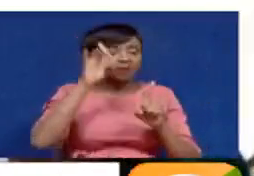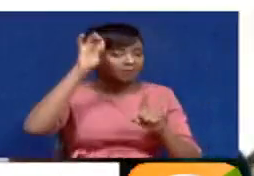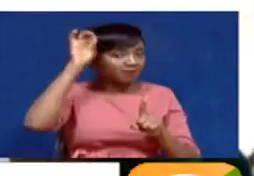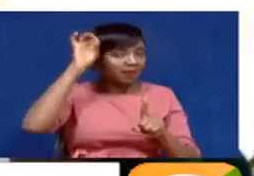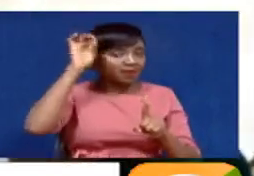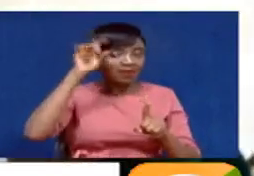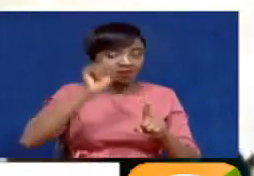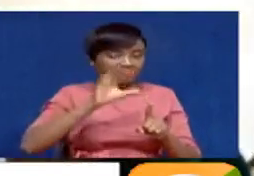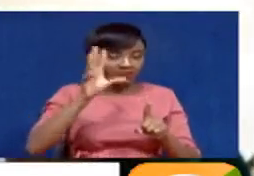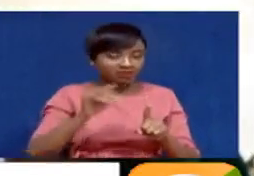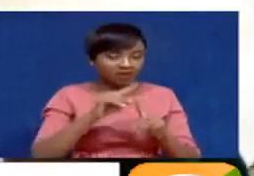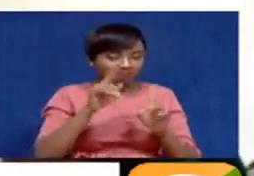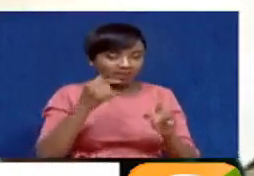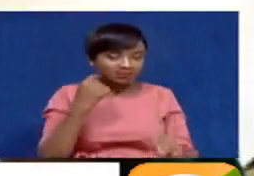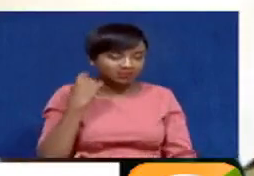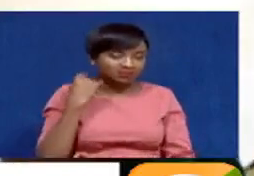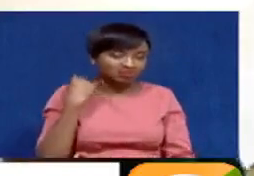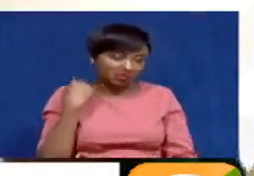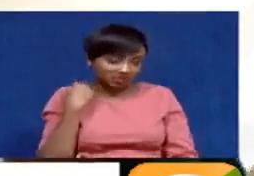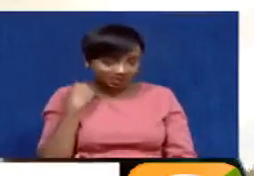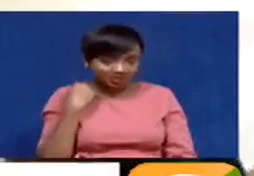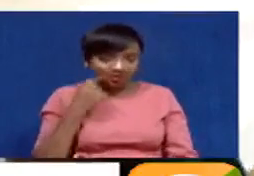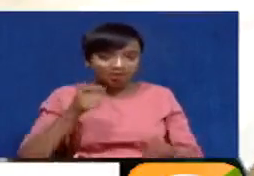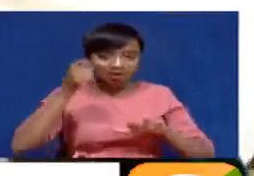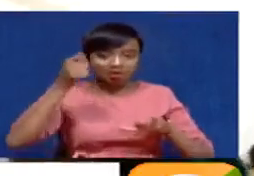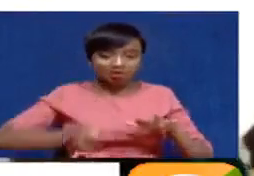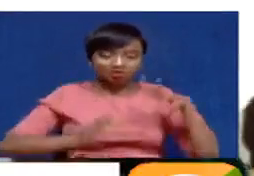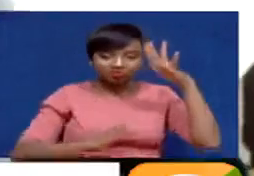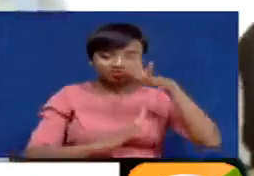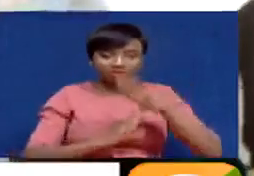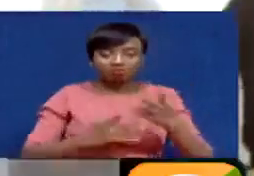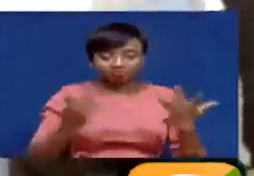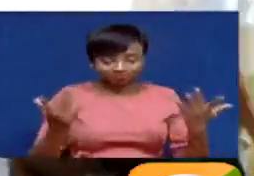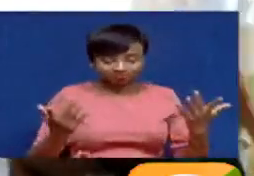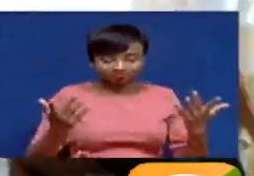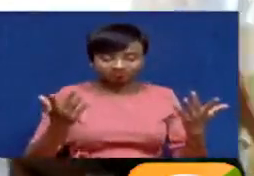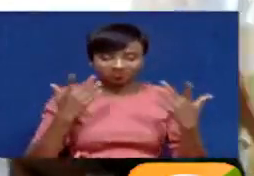mingi jana. Mahakama kuu imewagonga na nyundo.